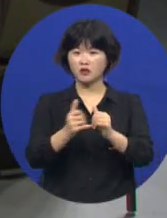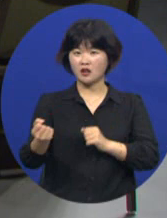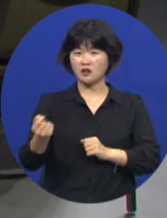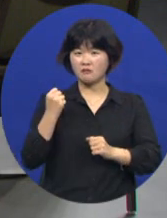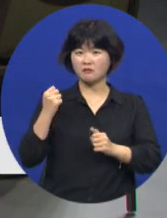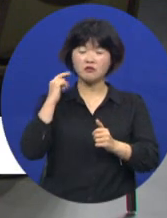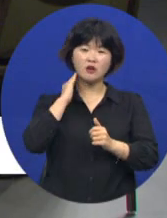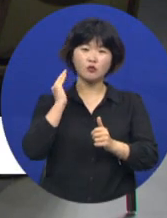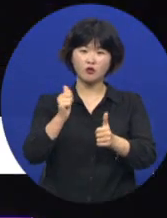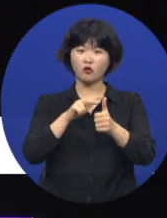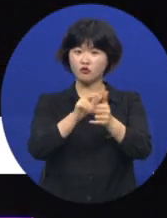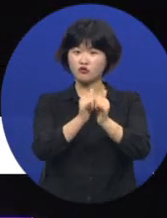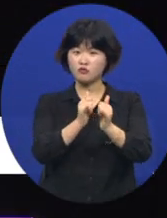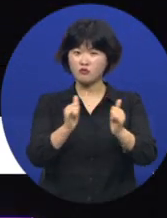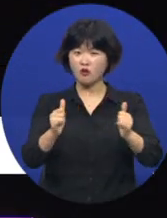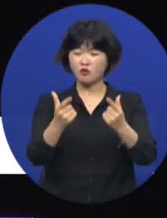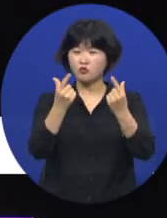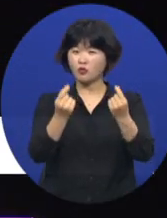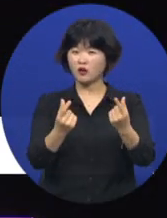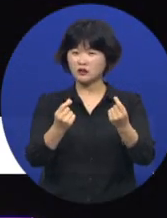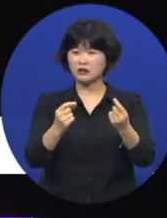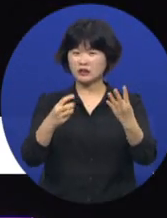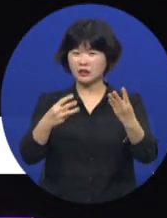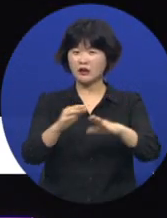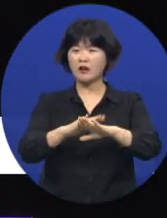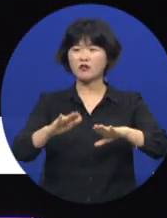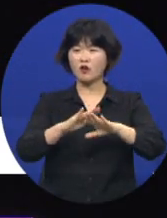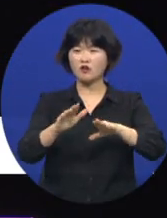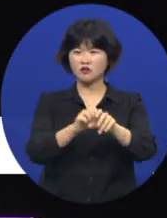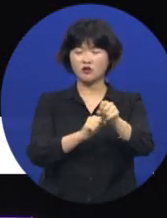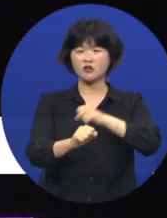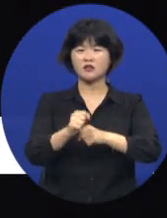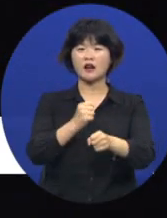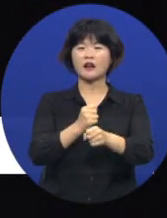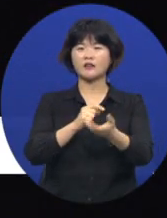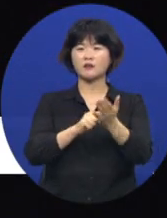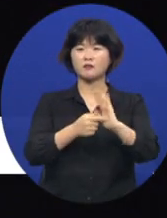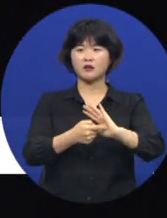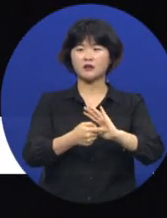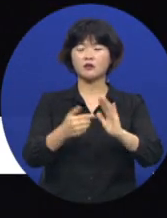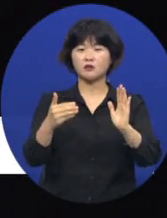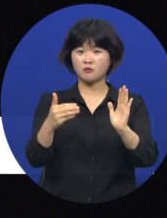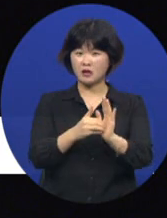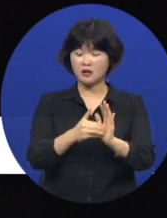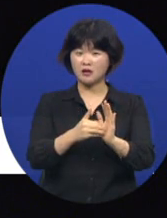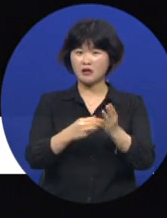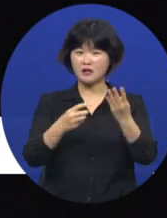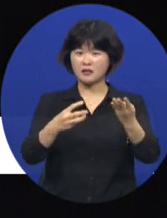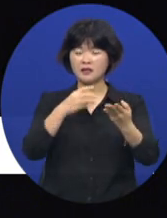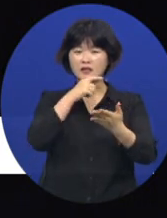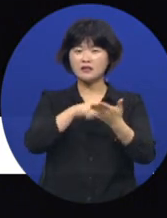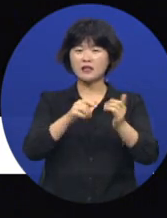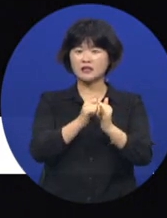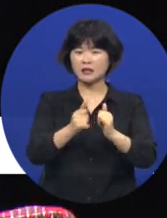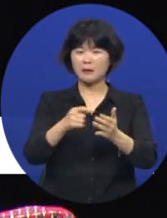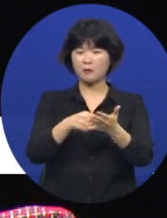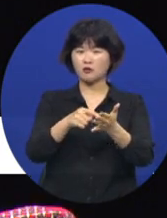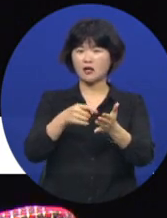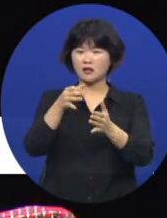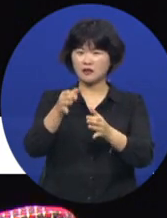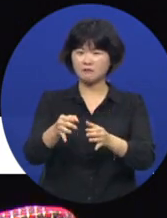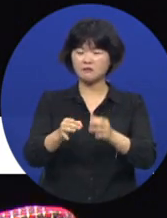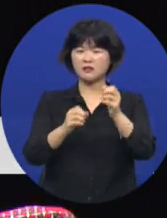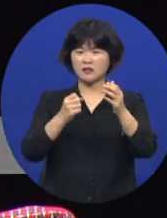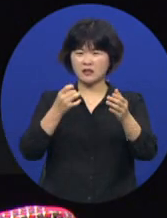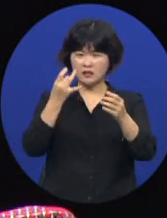국민의힘 대선 경선 후보들은 공통적으로 제주 4.3 해결에 적극 나서겠다고 밝히고 4.3 희생자 배 보상금을